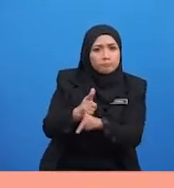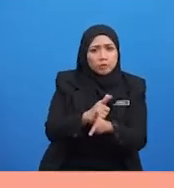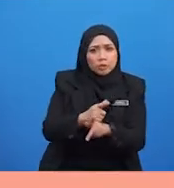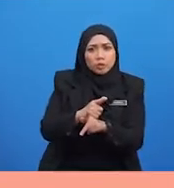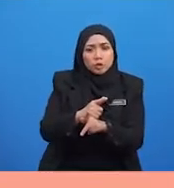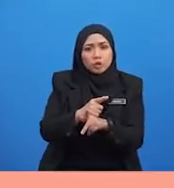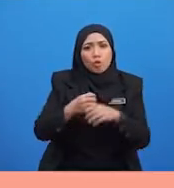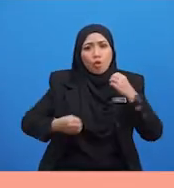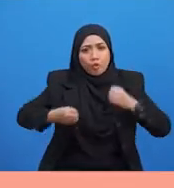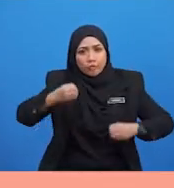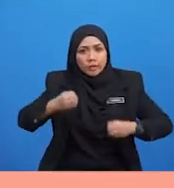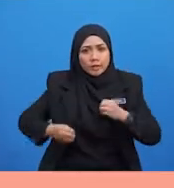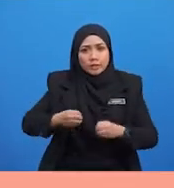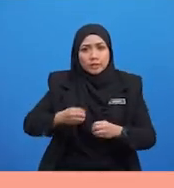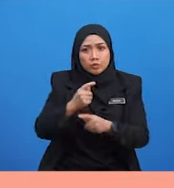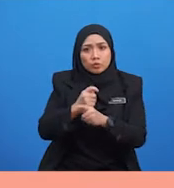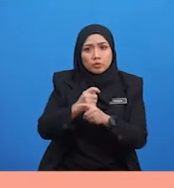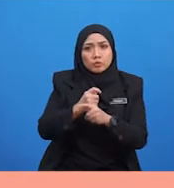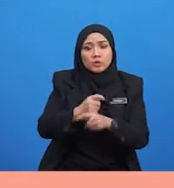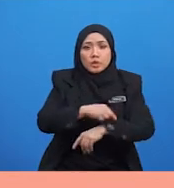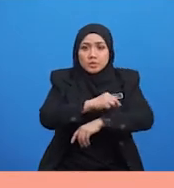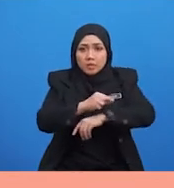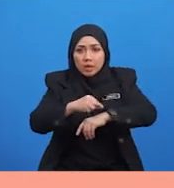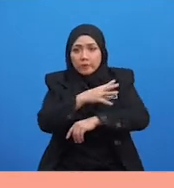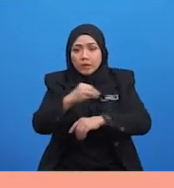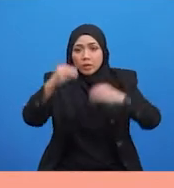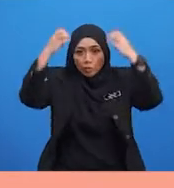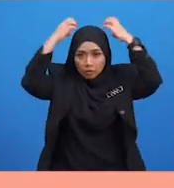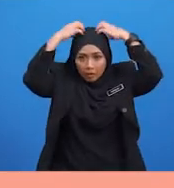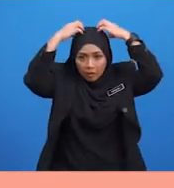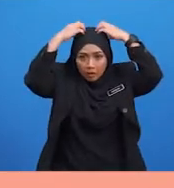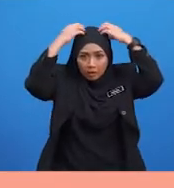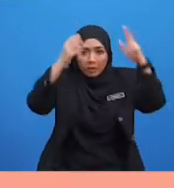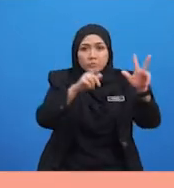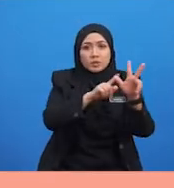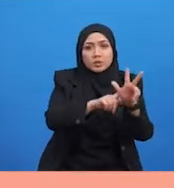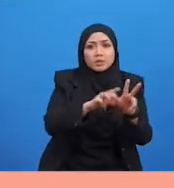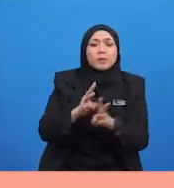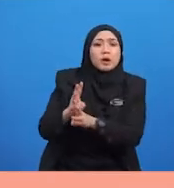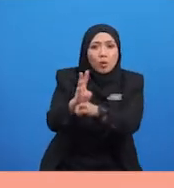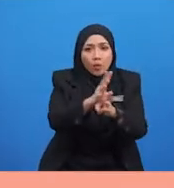otak. Ketiga, mengawal osmotik dan keseimbangan elektrolit.